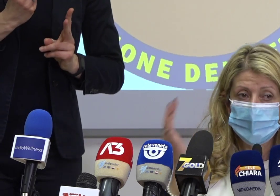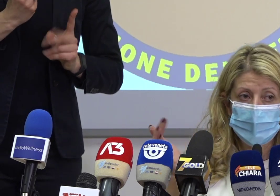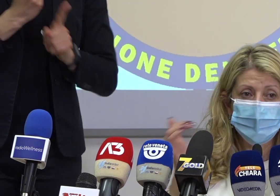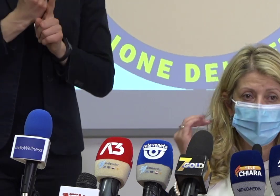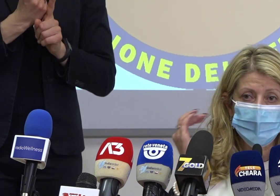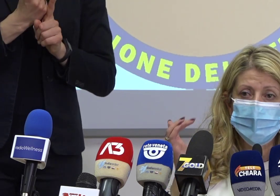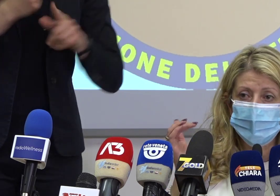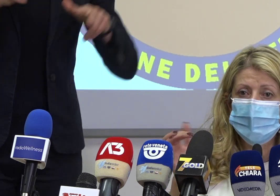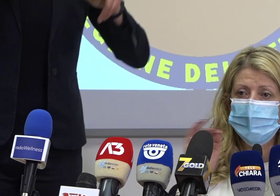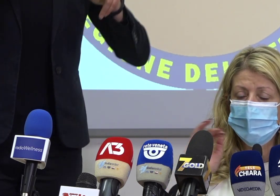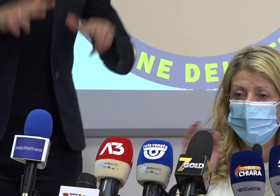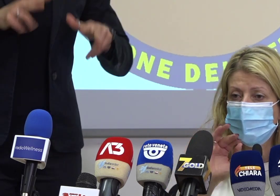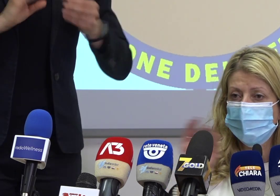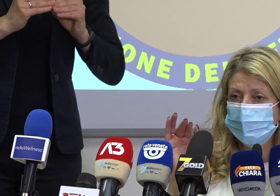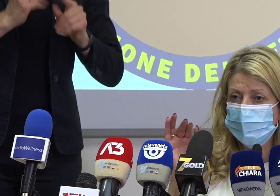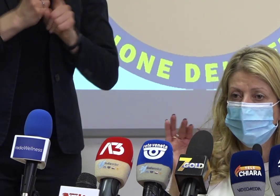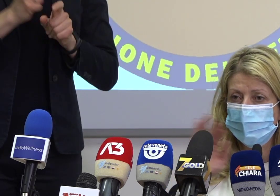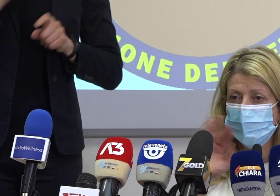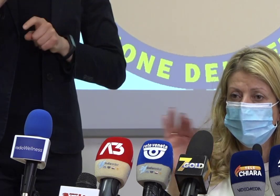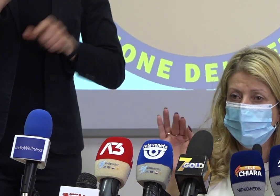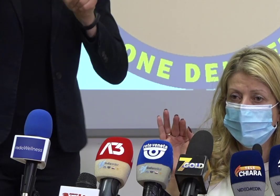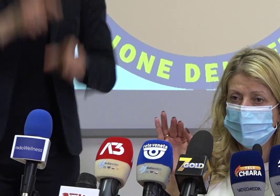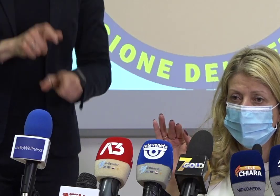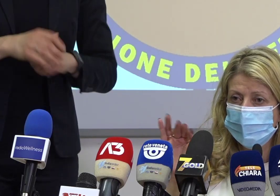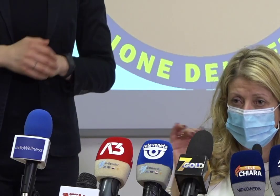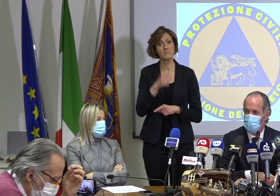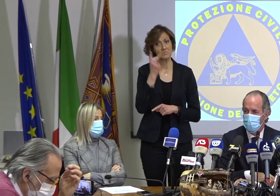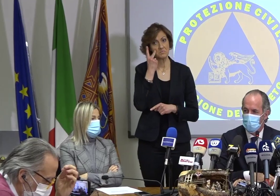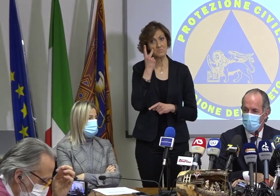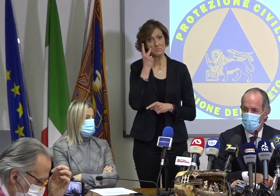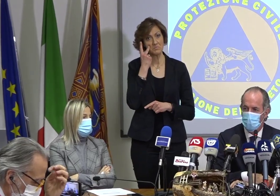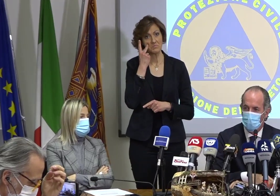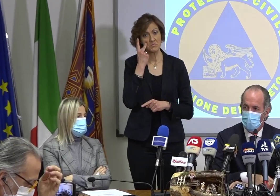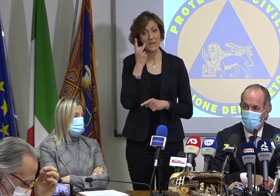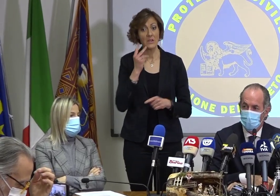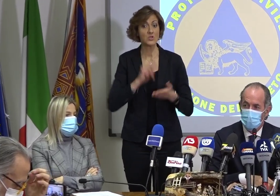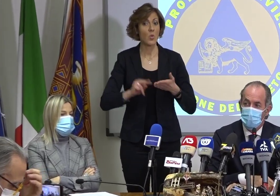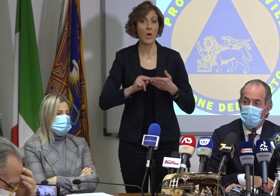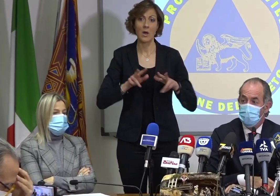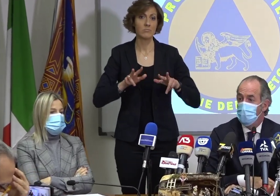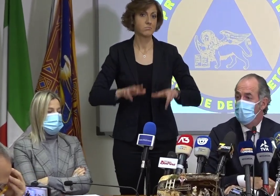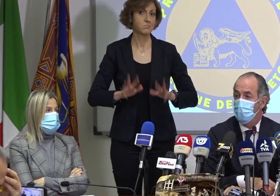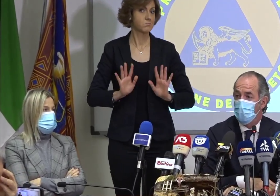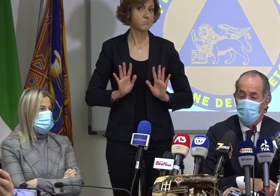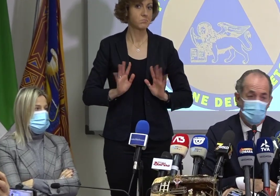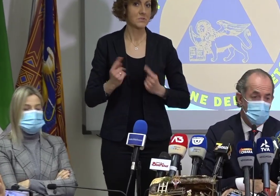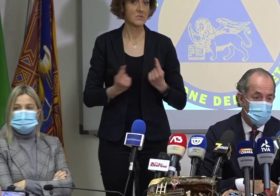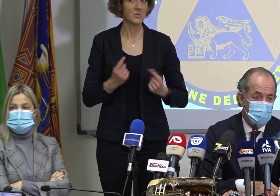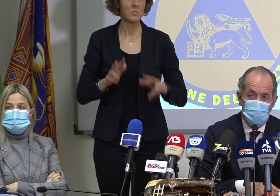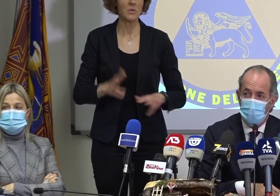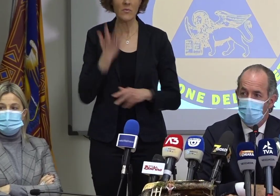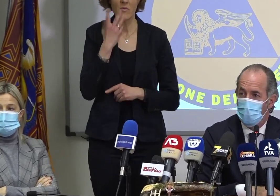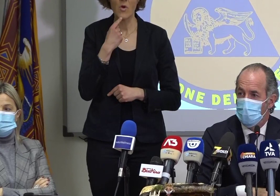si alzi e si stabilizzi è necessario fare 2 dosi, questo deve essere chiaro. Le scuole superiori in Veneto restano chiuse sino